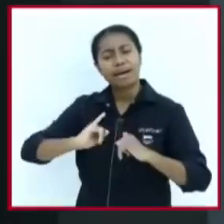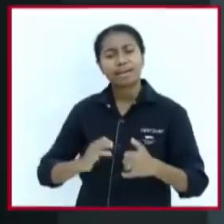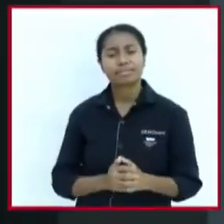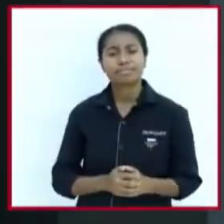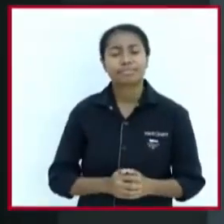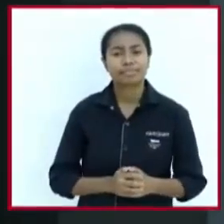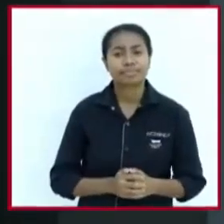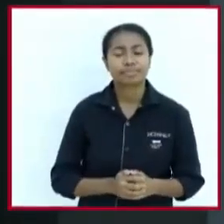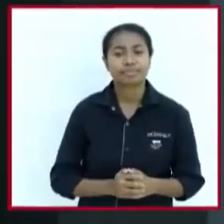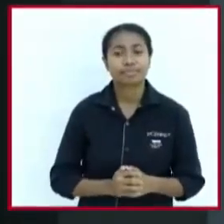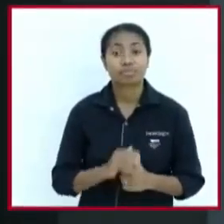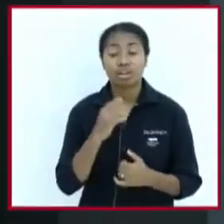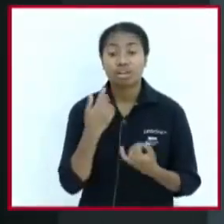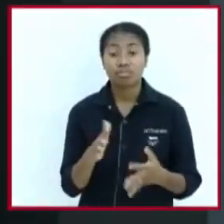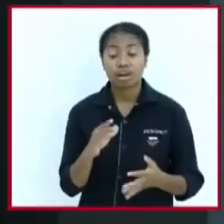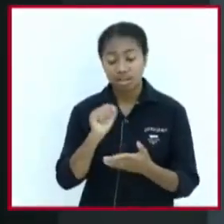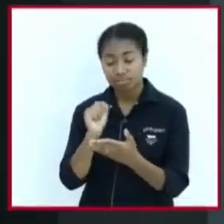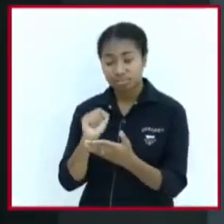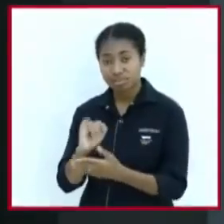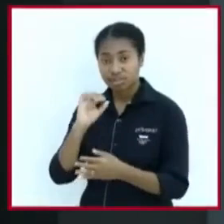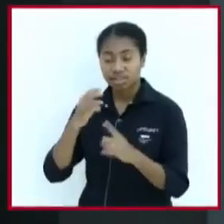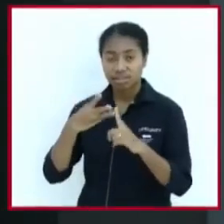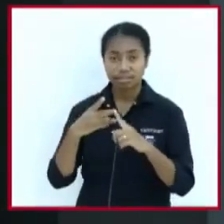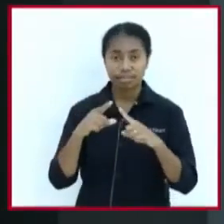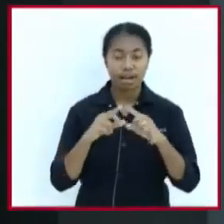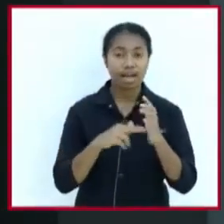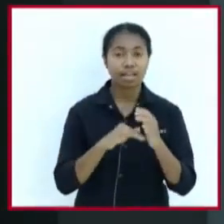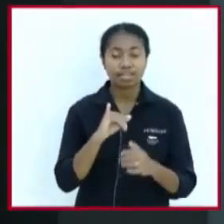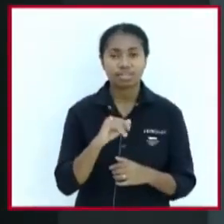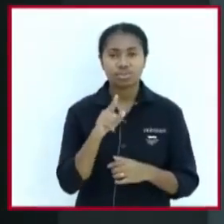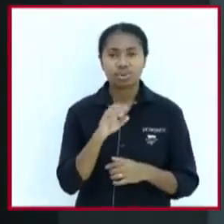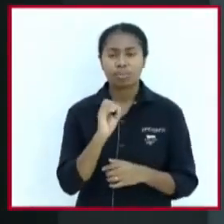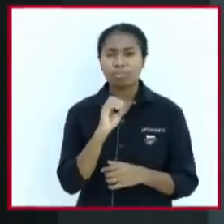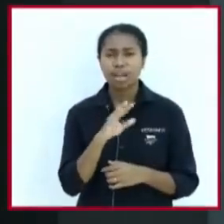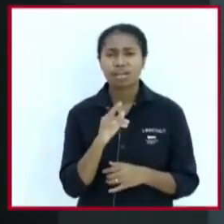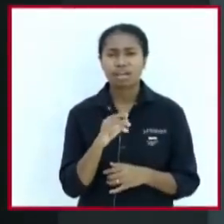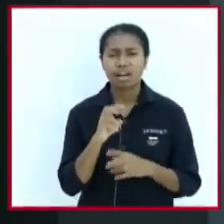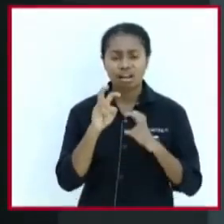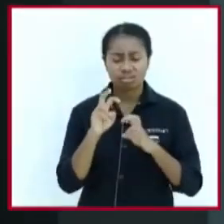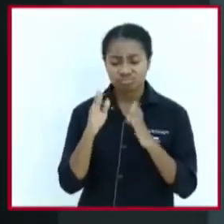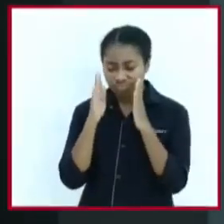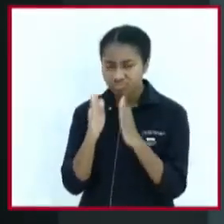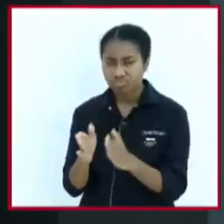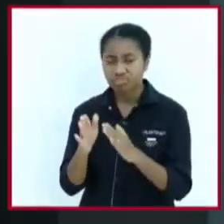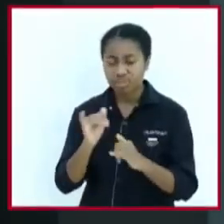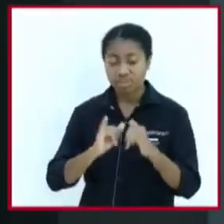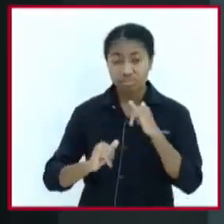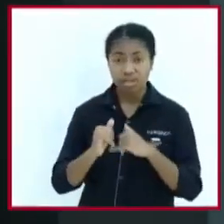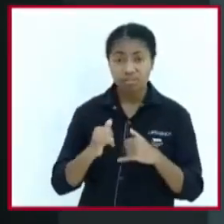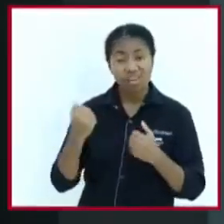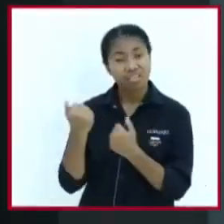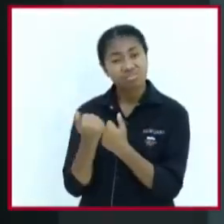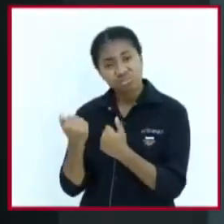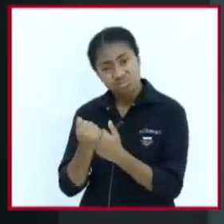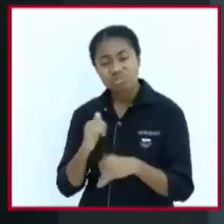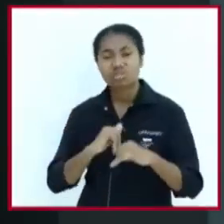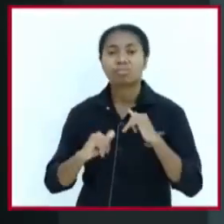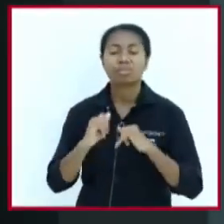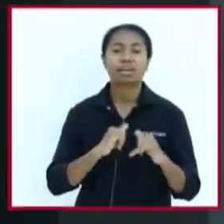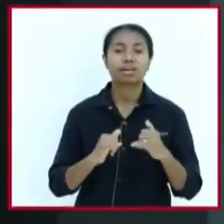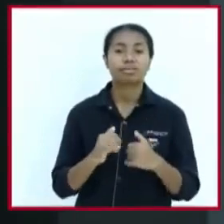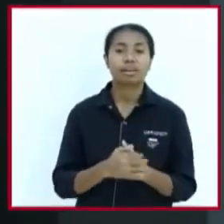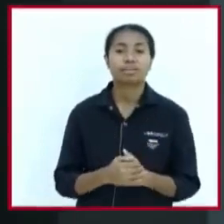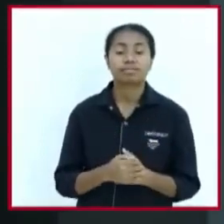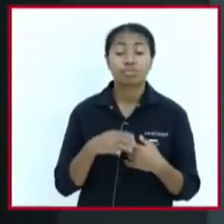di Macau penulis surat Ibrani tadi menyesuaikan saling memperhatikan saling mendorong saling menasehati